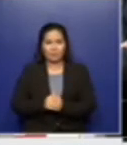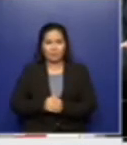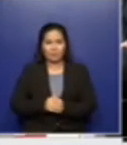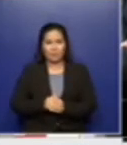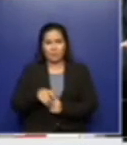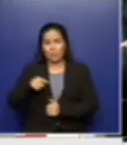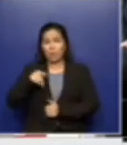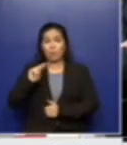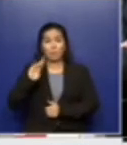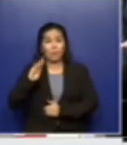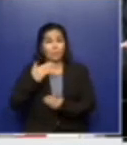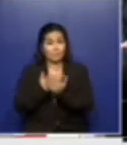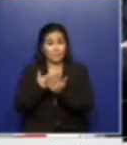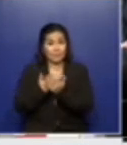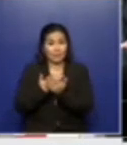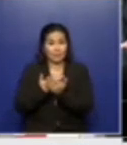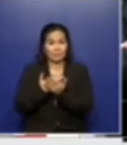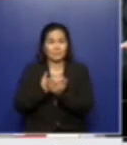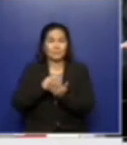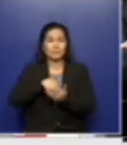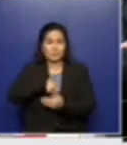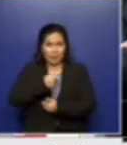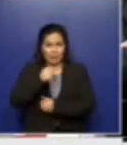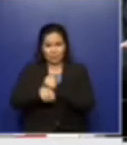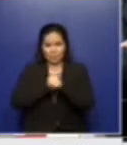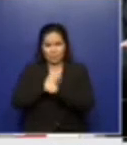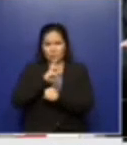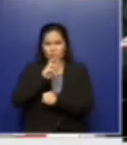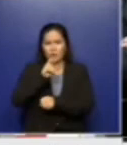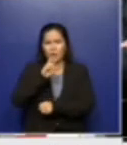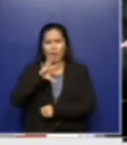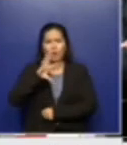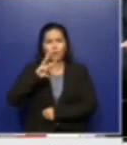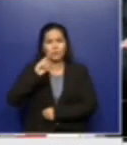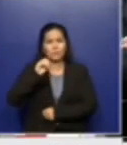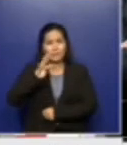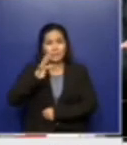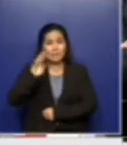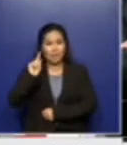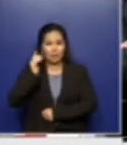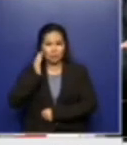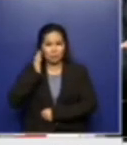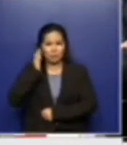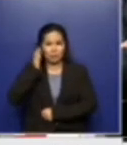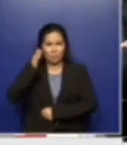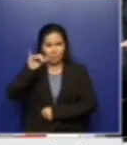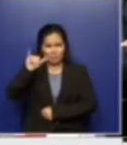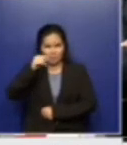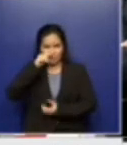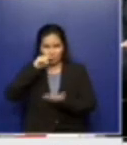รายจ่ายปี2564ฉบับนี้จะเป็นเสมือนระเบิดเวลาค่ะที่จะพาประเทศไทยเดินท